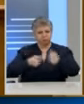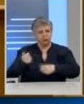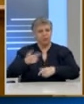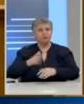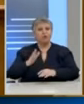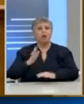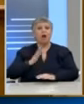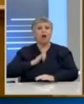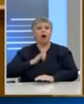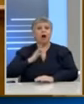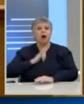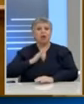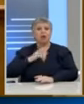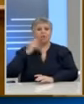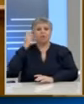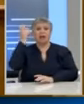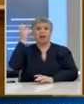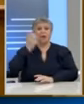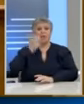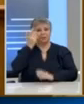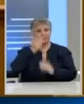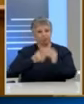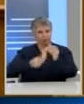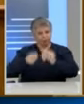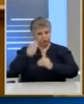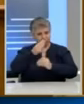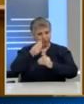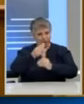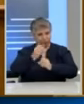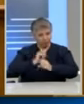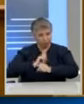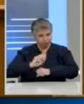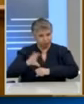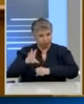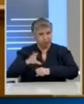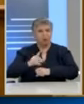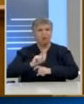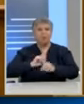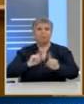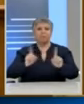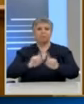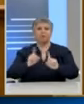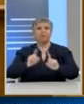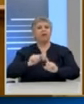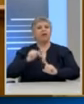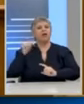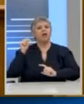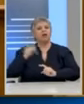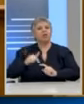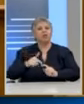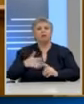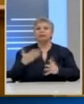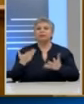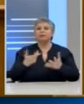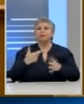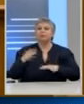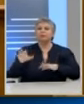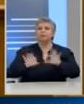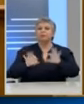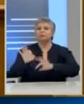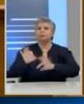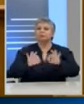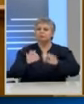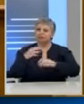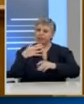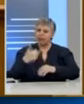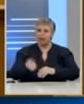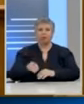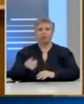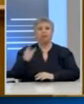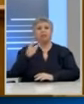υψηλά καταρτισμένου προσωπικού στο εξωτερικό και τη δημιουργία θέσεων εργασίας στις δομές του κοινωνικού κράτους.